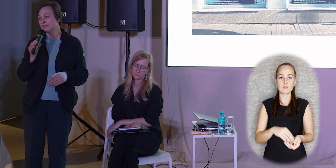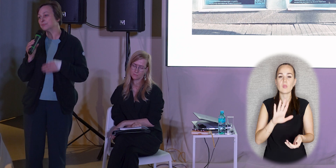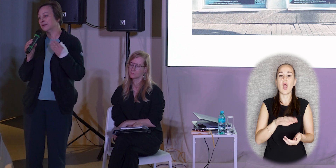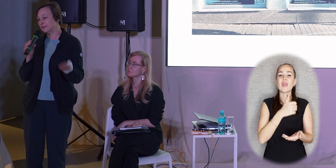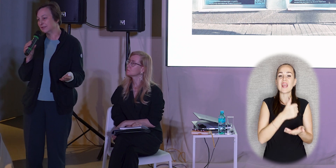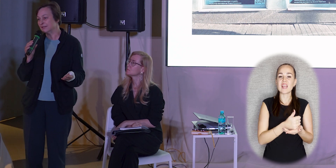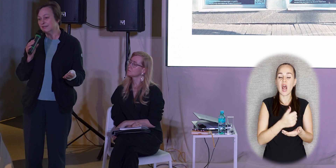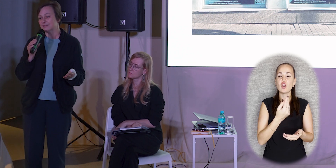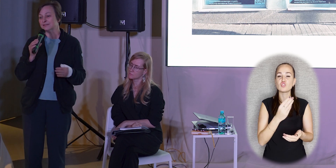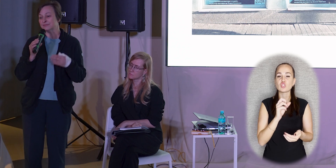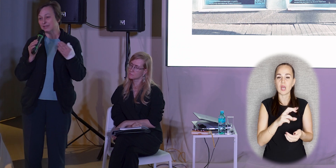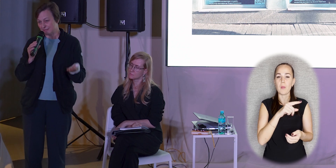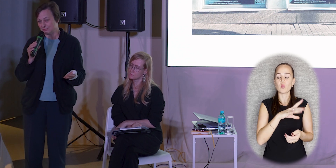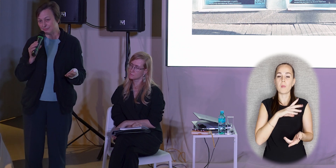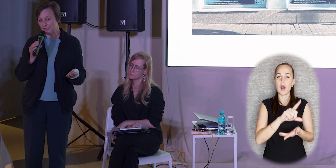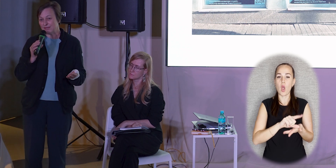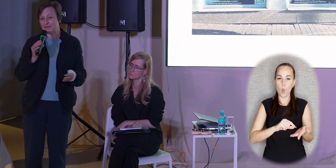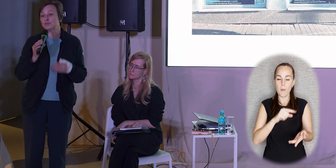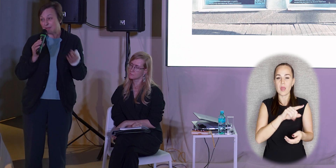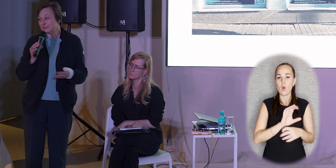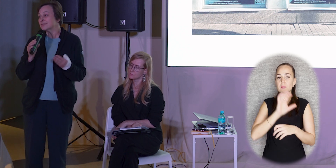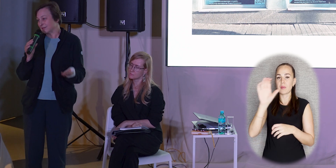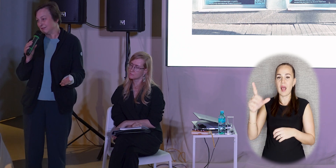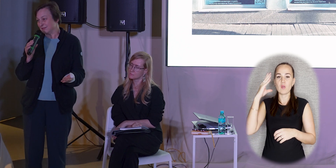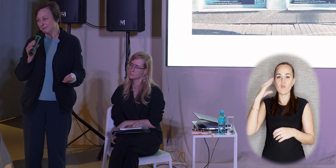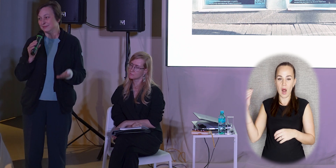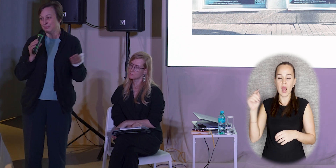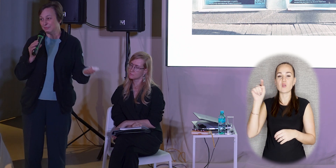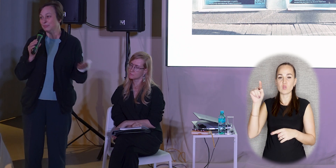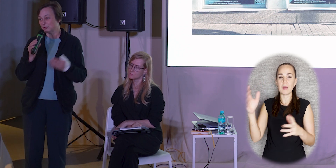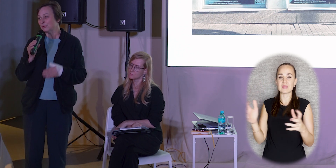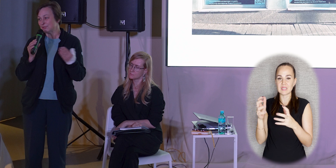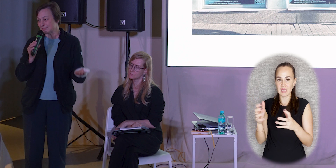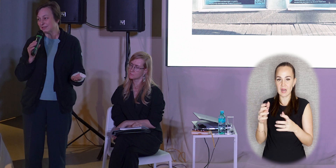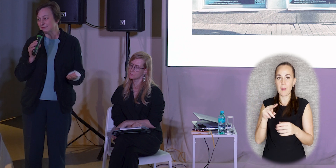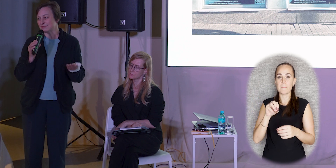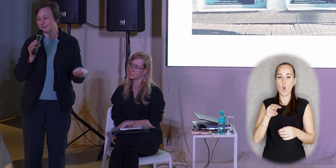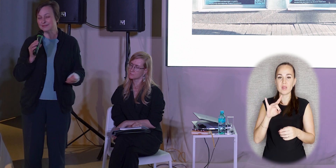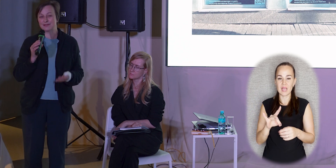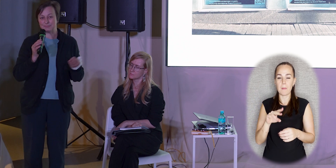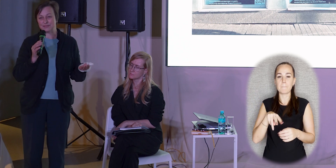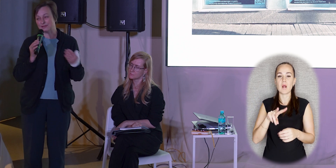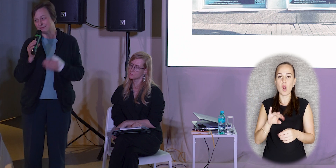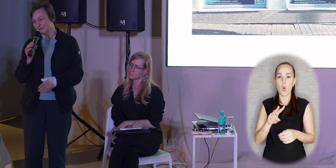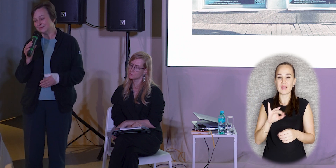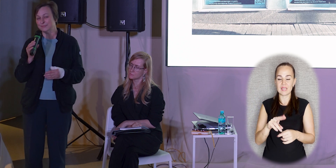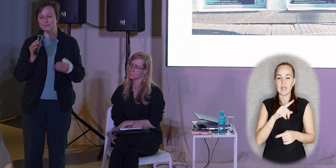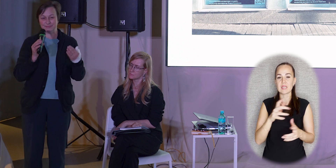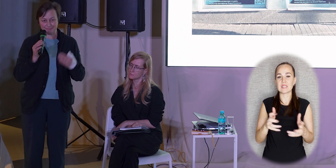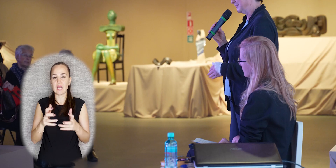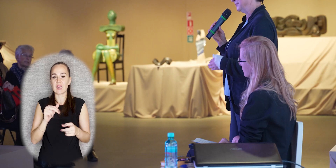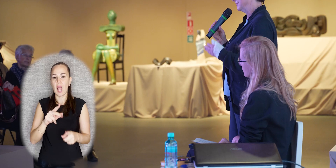которая была отправлена в Голландию. И вот там она сохранилась. Петр Плотник сохранился как подарок